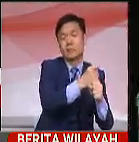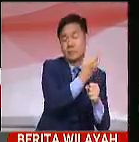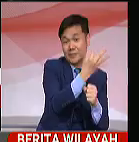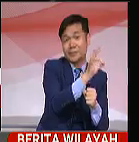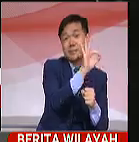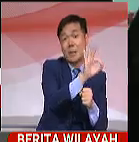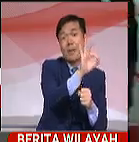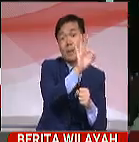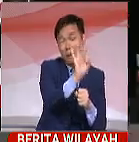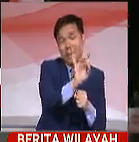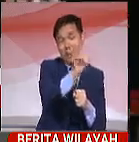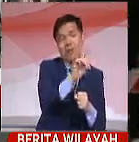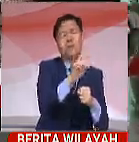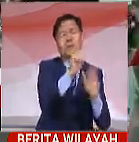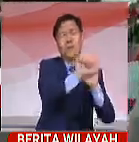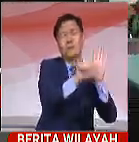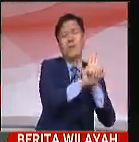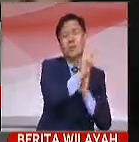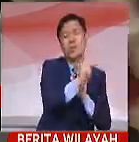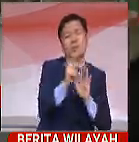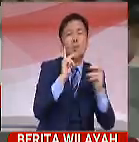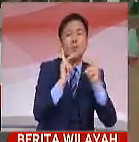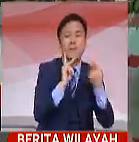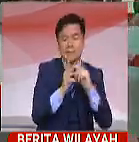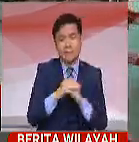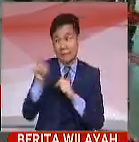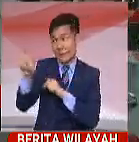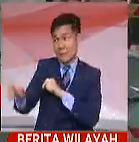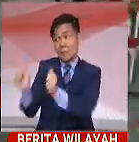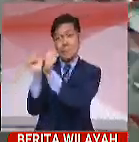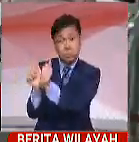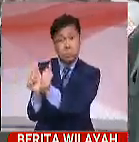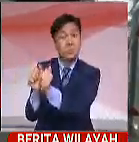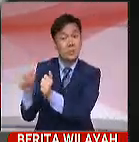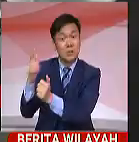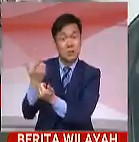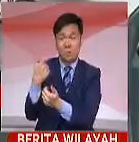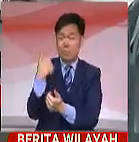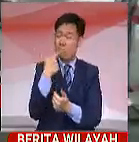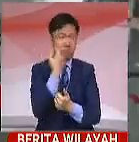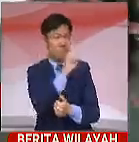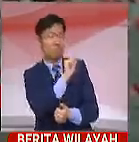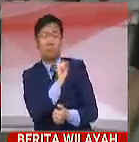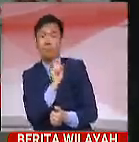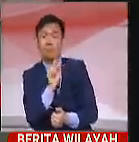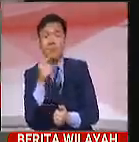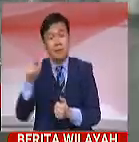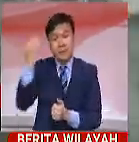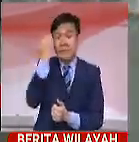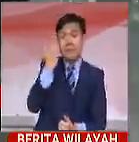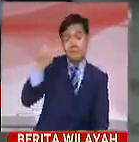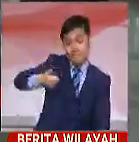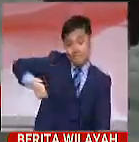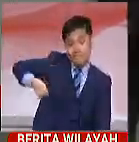Multimedia 1998. Semalam permohonan reman terhadap individu itu ditolak. Timbalan pendaftar Mahkamah Tinggi Nur